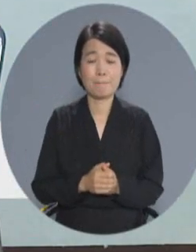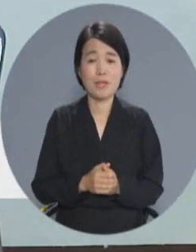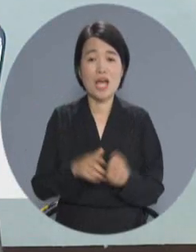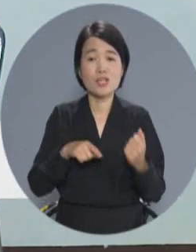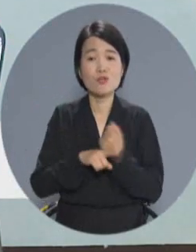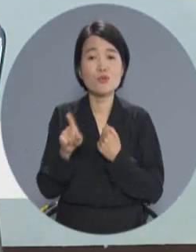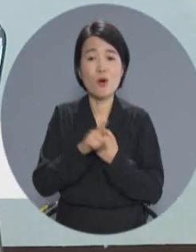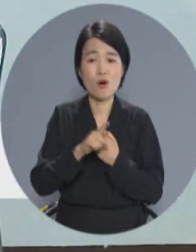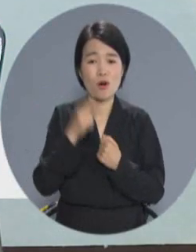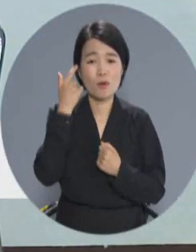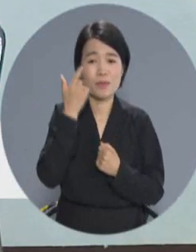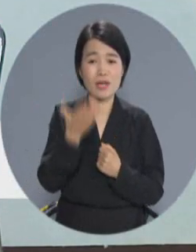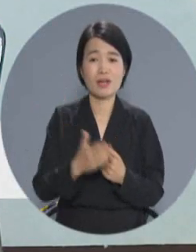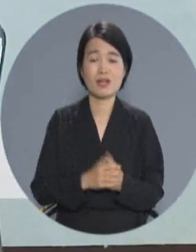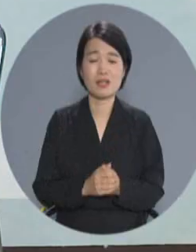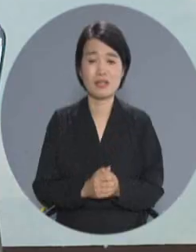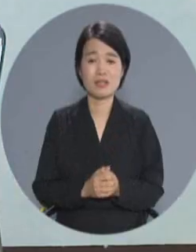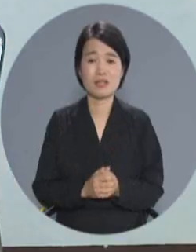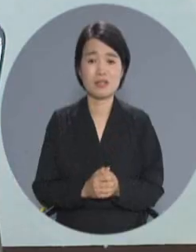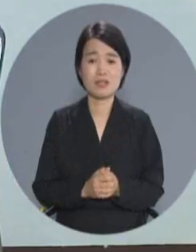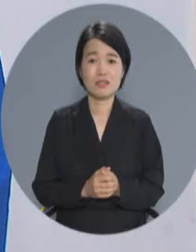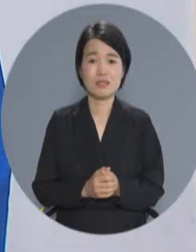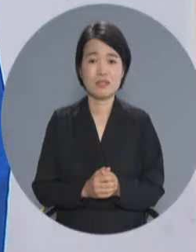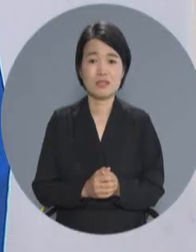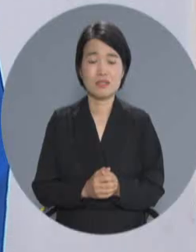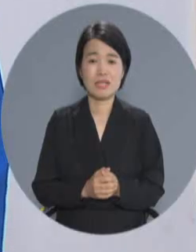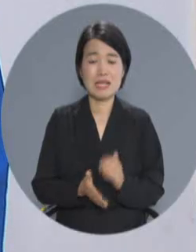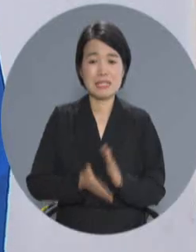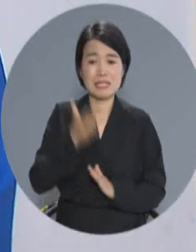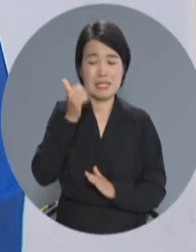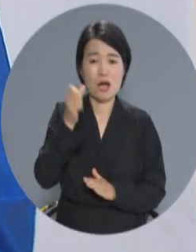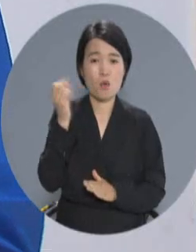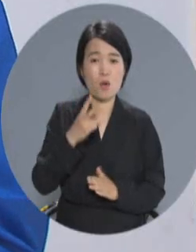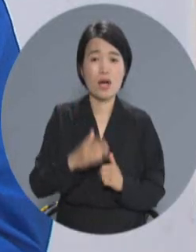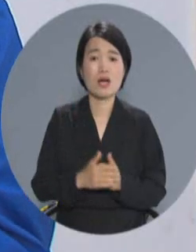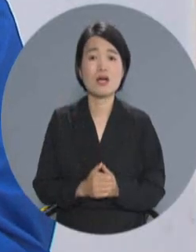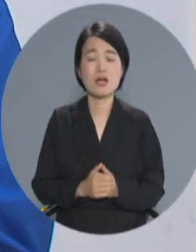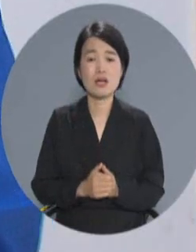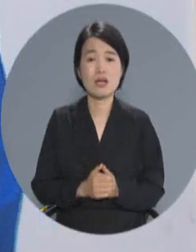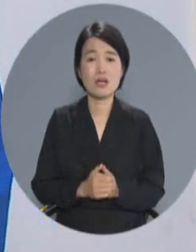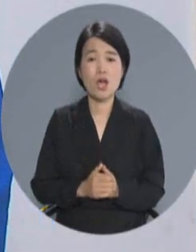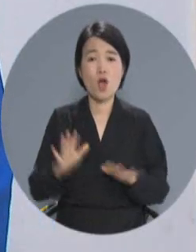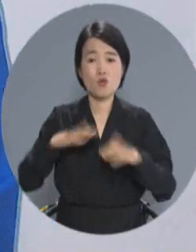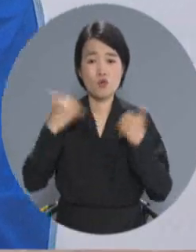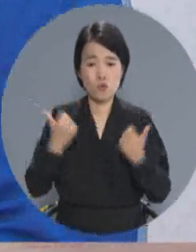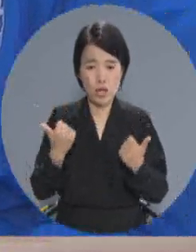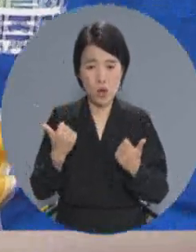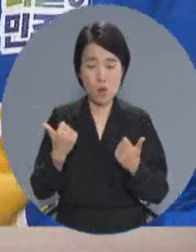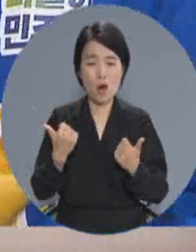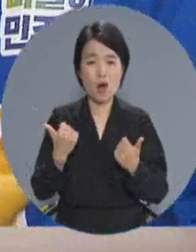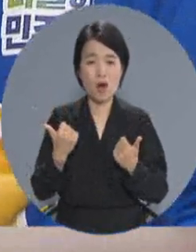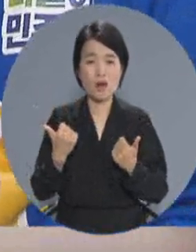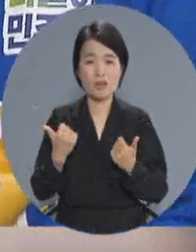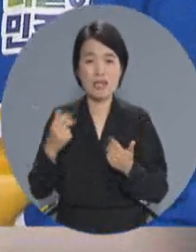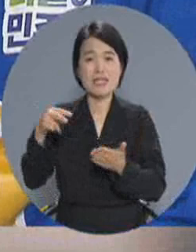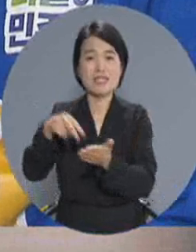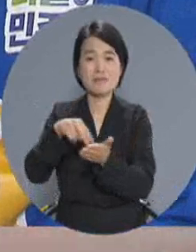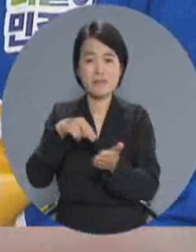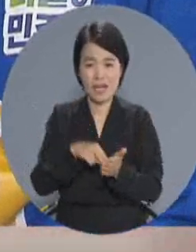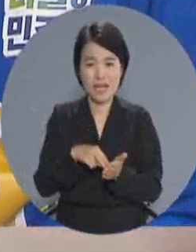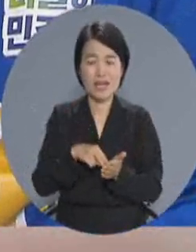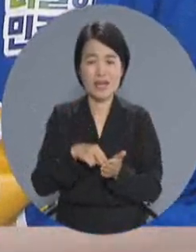0분 이유를 되실 수 있겠습니까 힘이 들 한테 시장 거 어 국회의원이 더 서로 다른 어떤